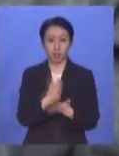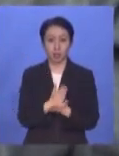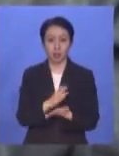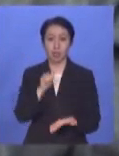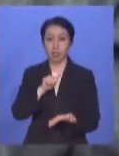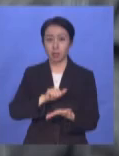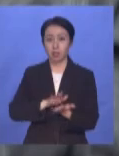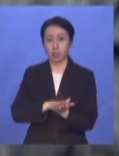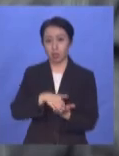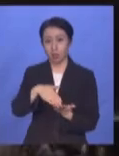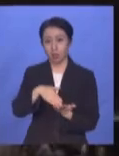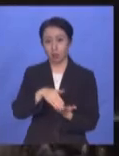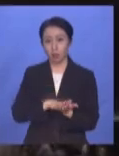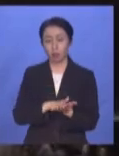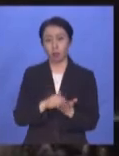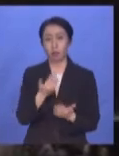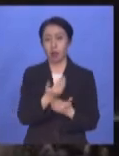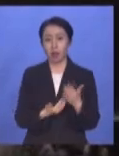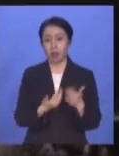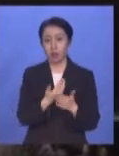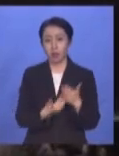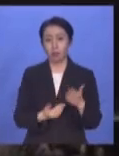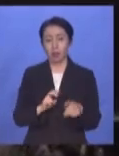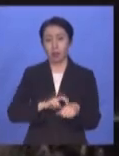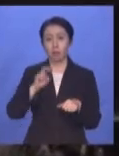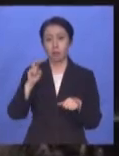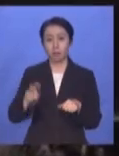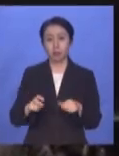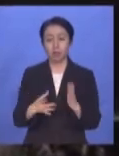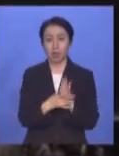диплом, мотивационные и рекомендательные письма, а также